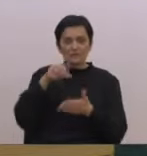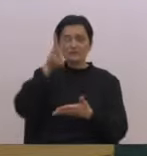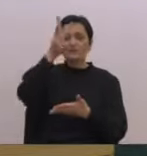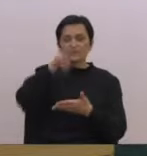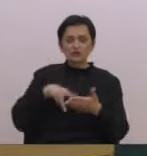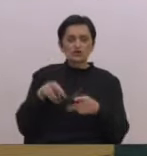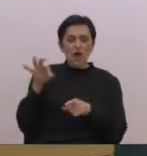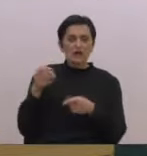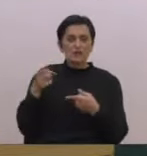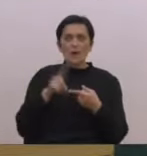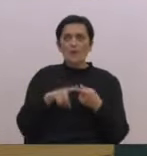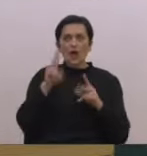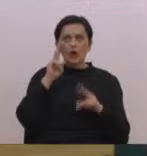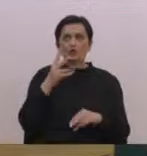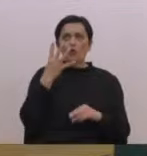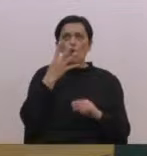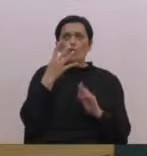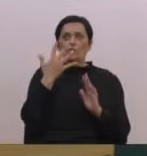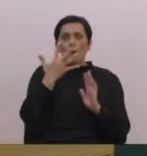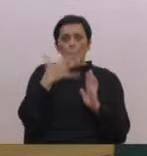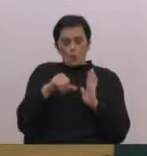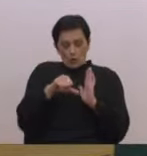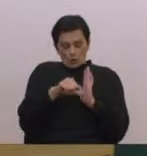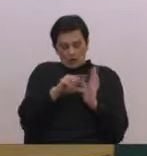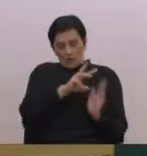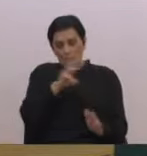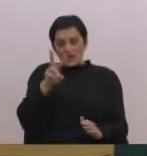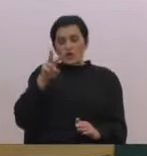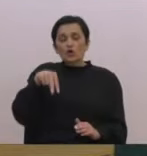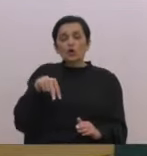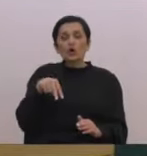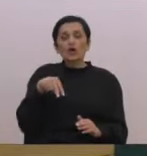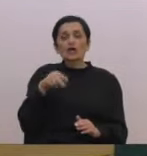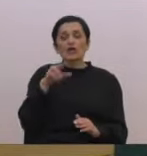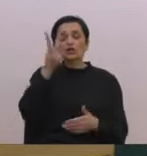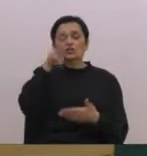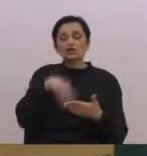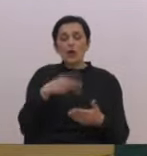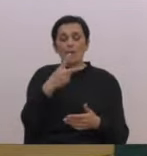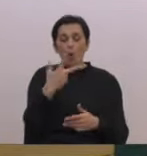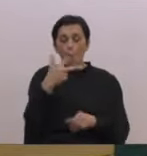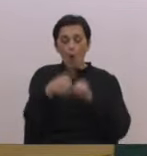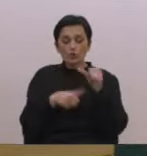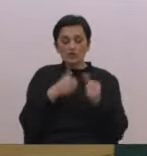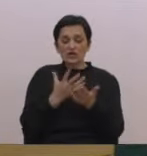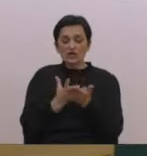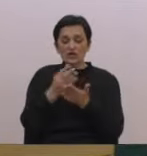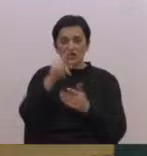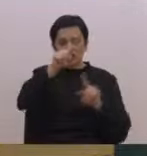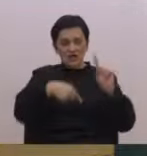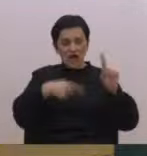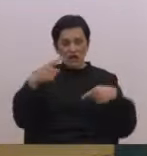rebitat. Arbiții, ormul s-a tăcut milioane lari. Jarimem, holot, oriata, soțul s-a întors, gada, ahtevinet, mosa hleubas. Ai am,